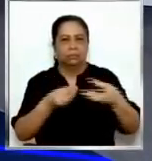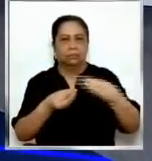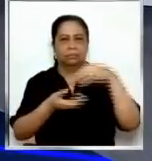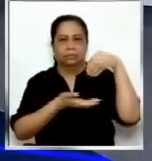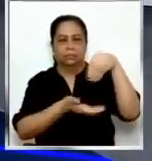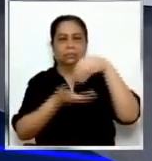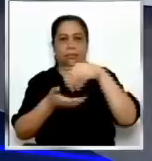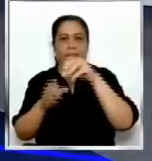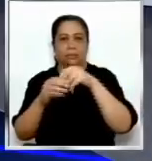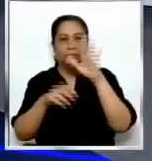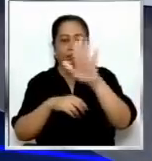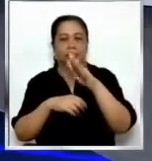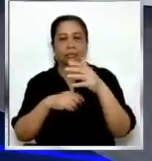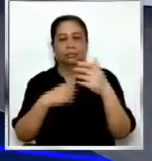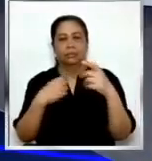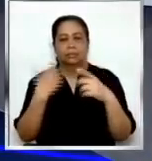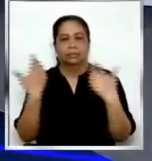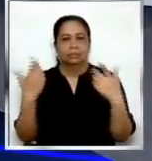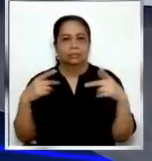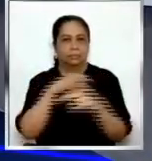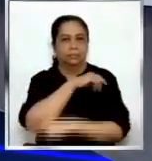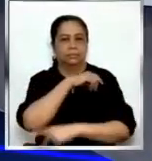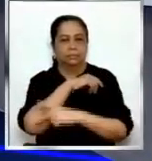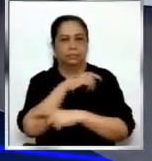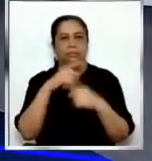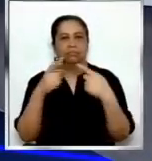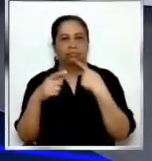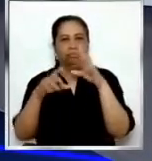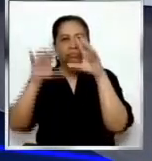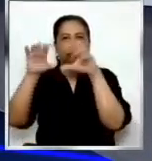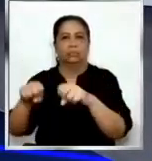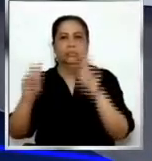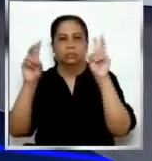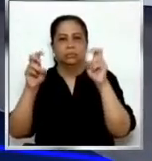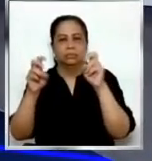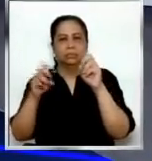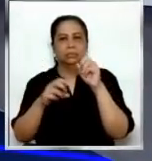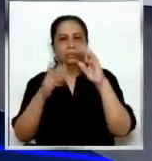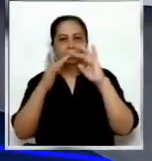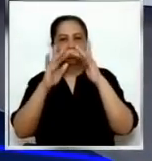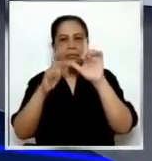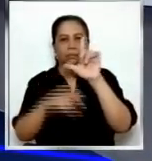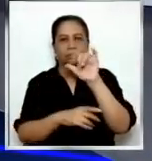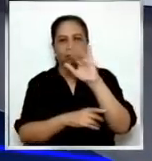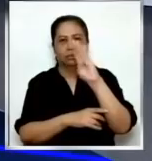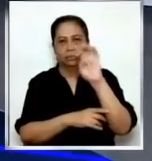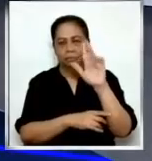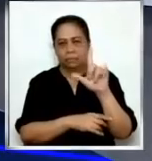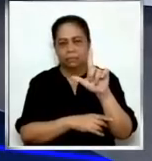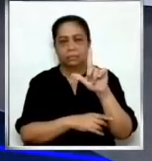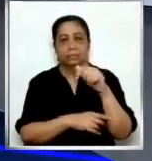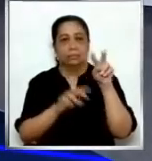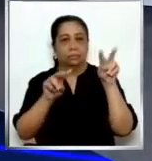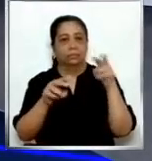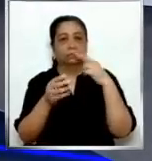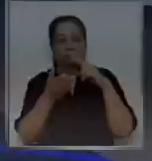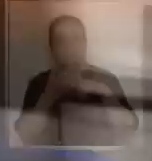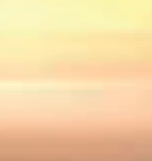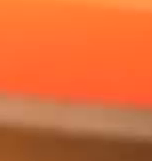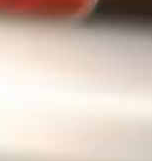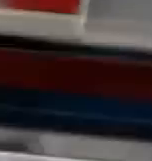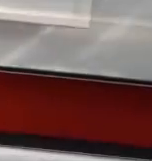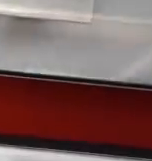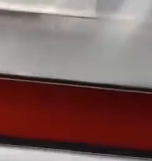kanilang bayan. Ipinag-utos ng korte na arestuin siya sa kasong cyber libel. Nakatutok si John Consulta.